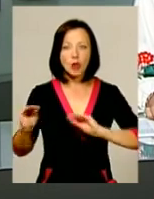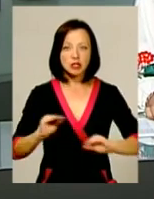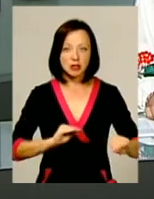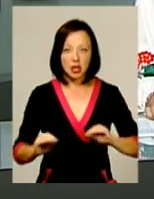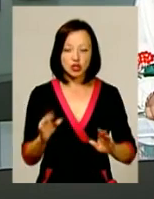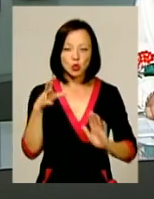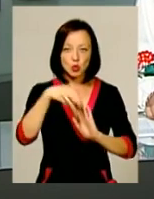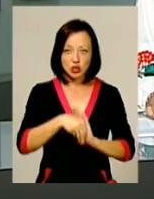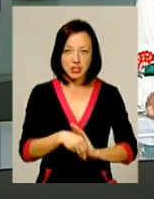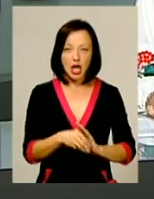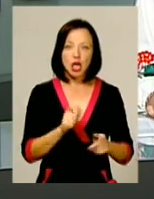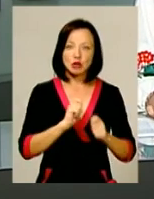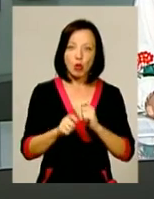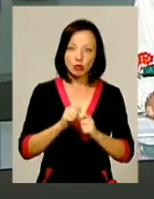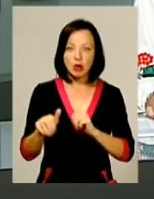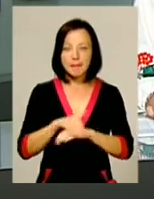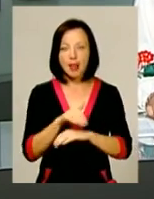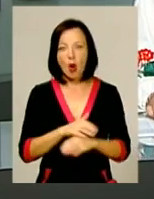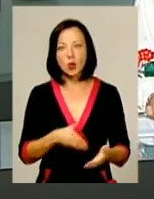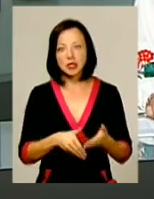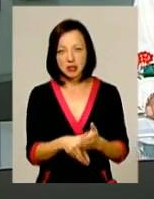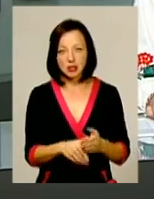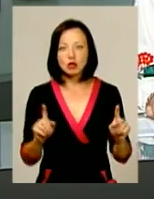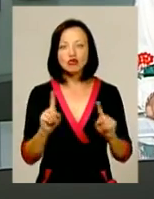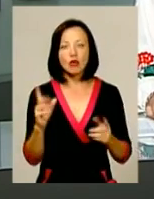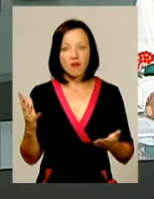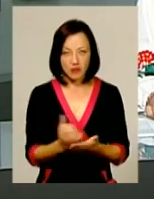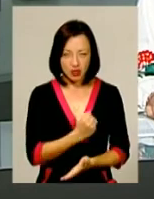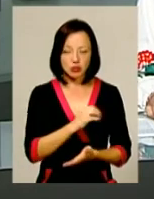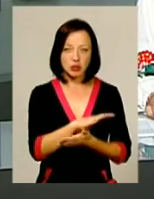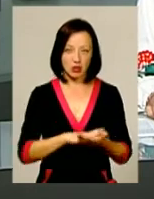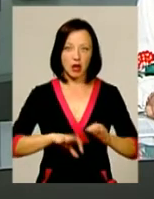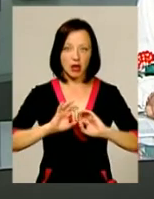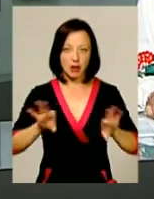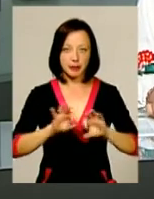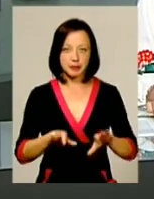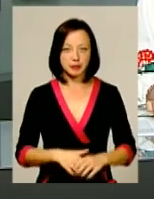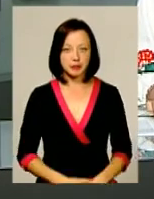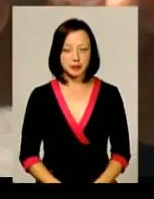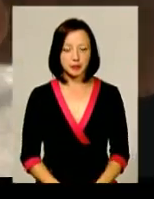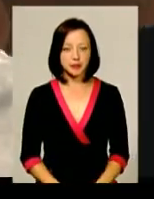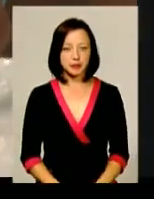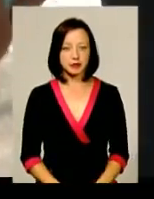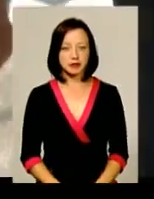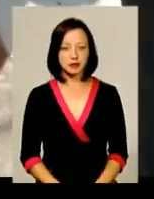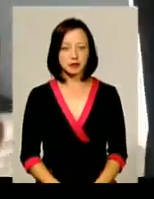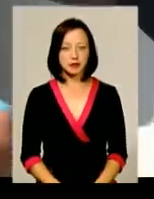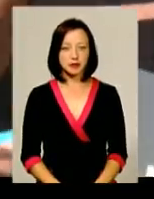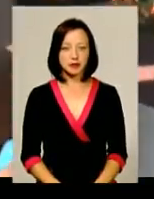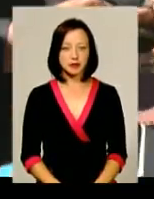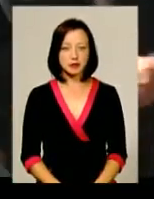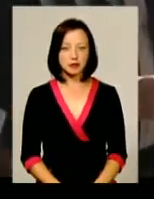оснащення долучились і спонсори та благодійники. Що з того вийшло у сюжеті Олени Каменяш.